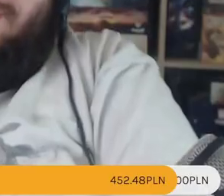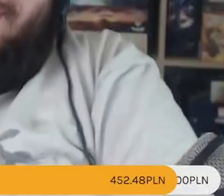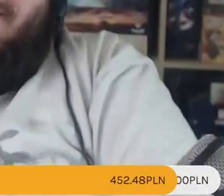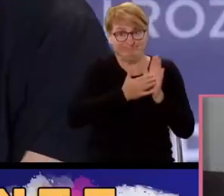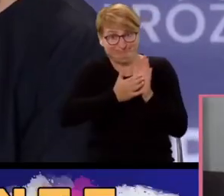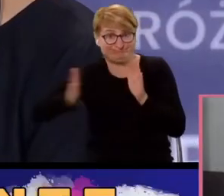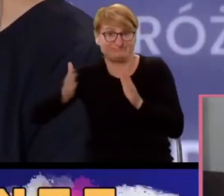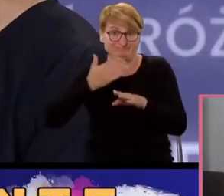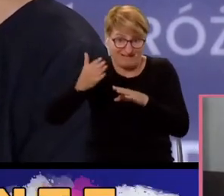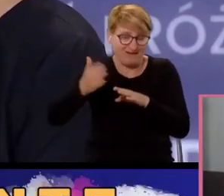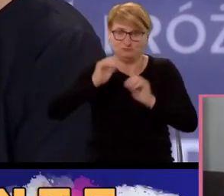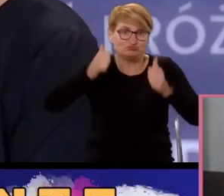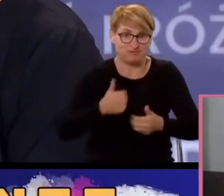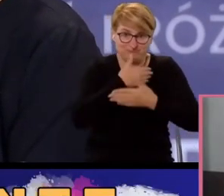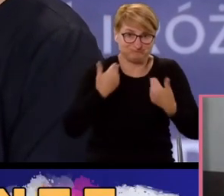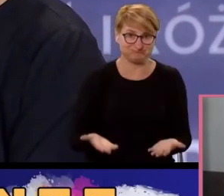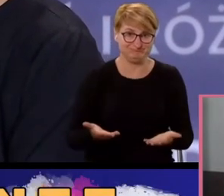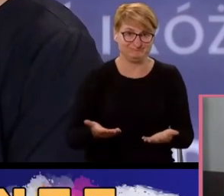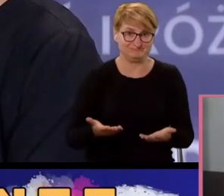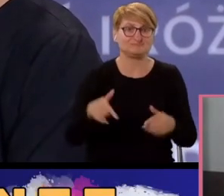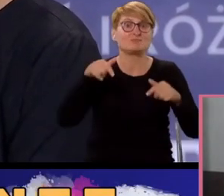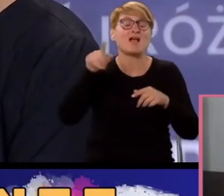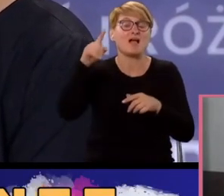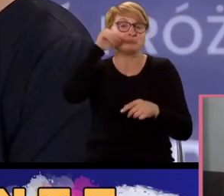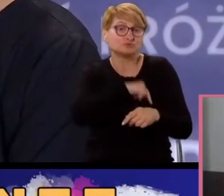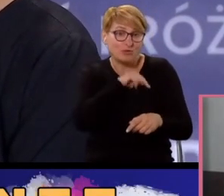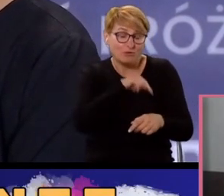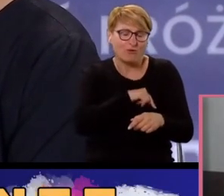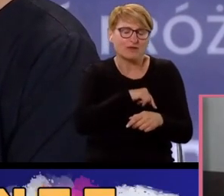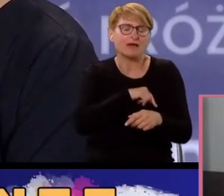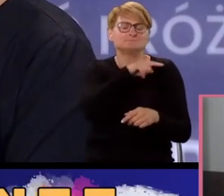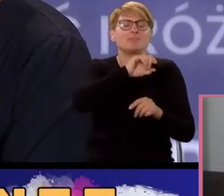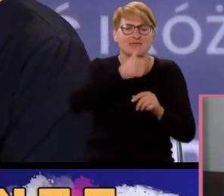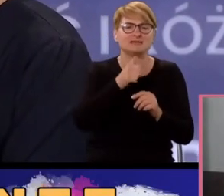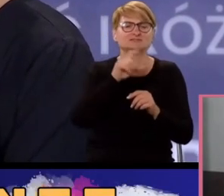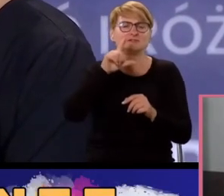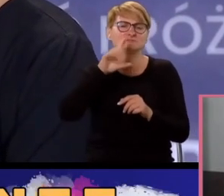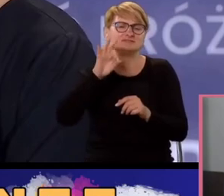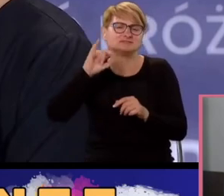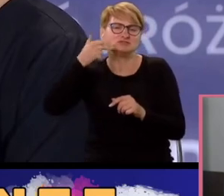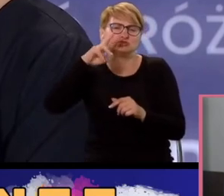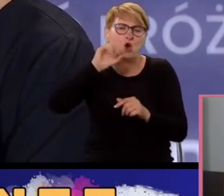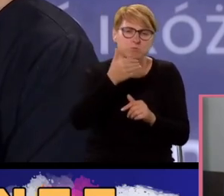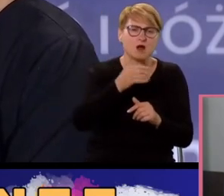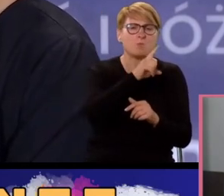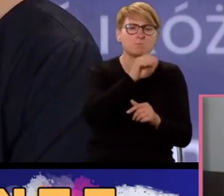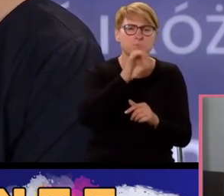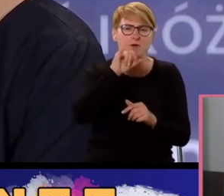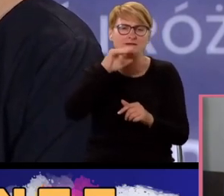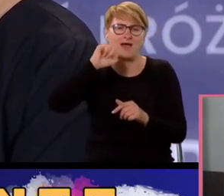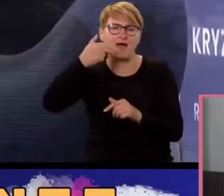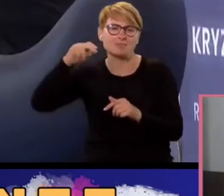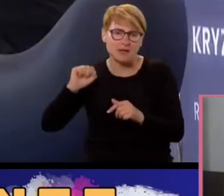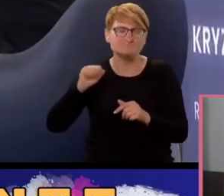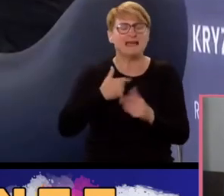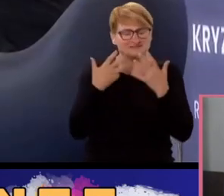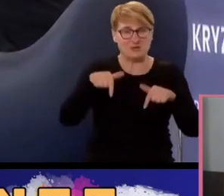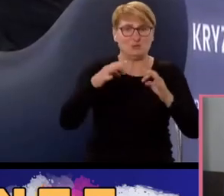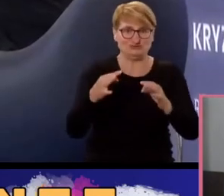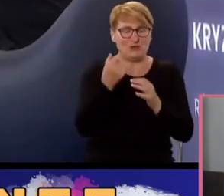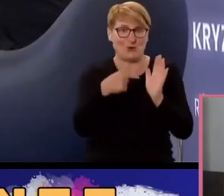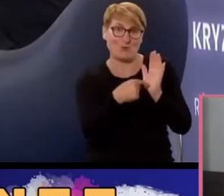innego. Nie do zatrzymania. W psychologii jest coś takiego, co się nazywa syndromem Polianny. I dzisiaj chciałabym tym syndromem Polianny trochę